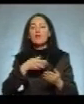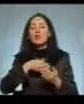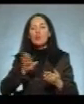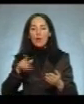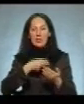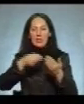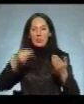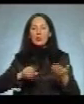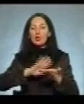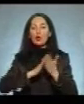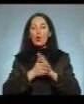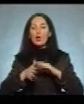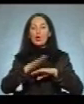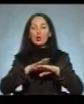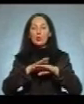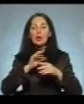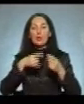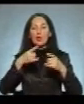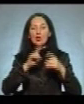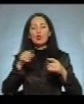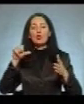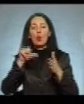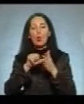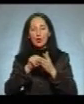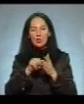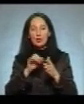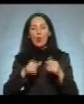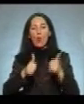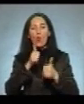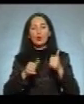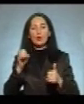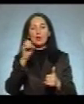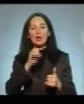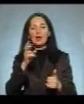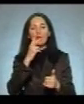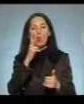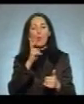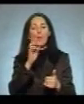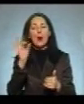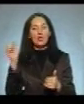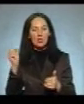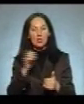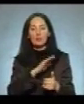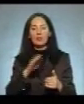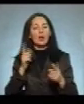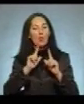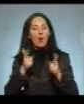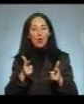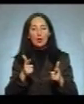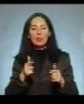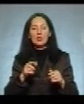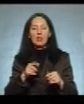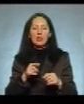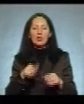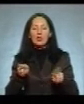підписувати договір із Суспільним щодо участі в конкурсі Євробачення. Не погодилися представляти Україну і гурти «Фрідом», «Джаз» та «Казка»,